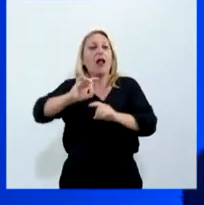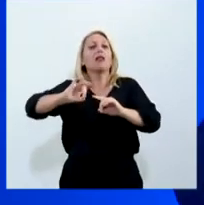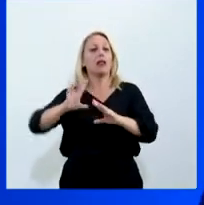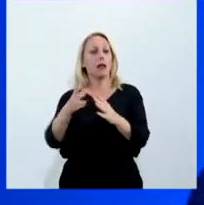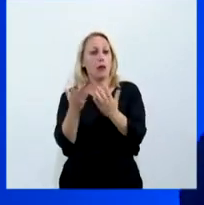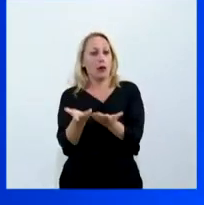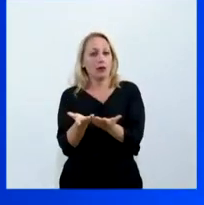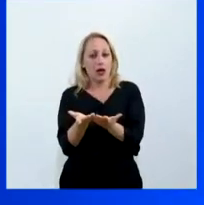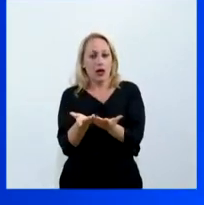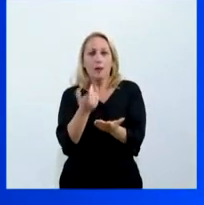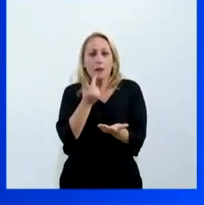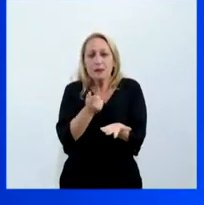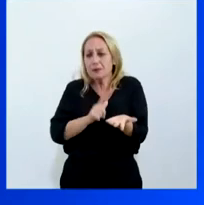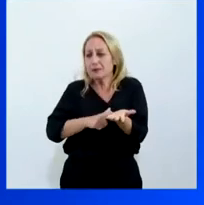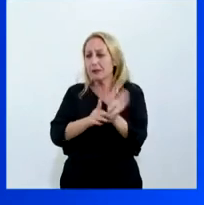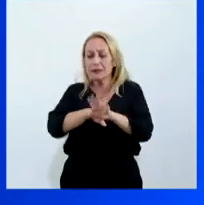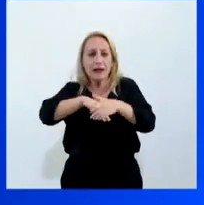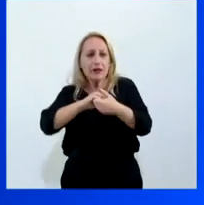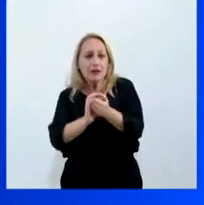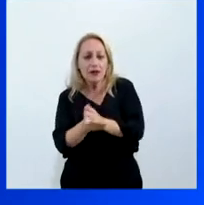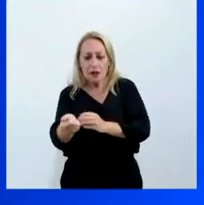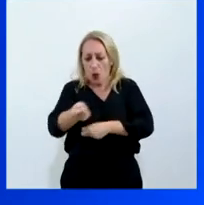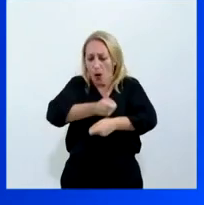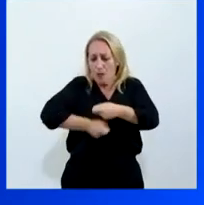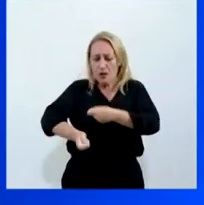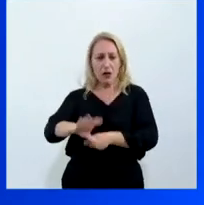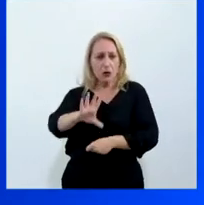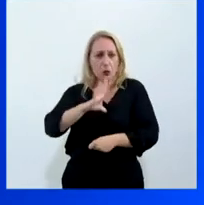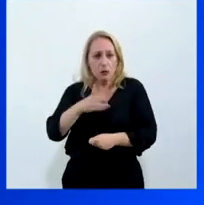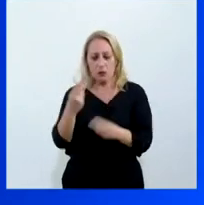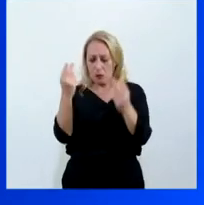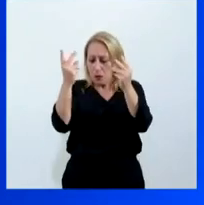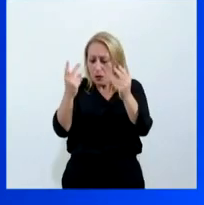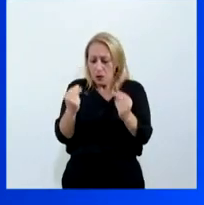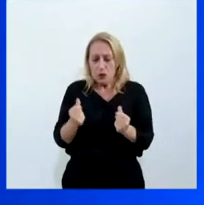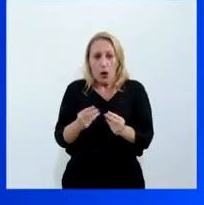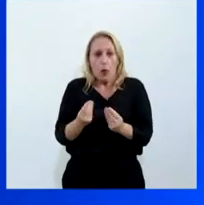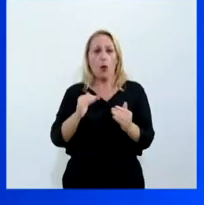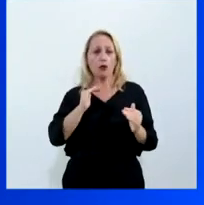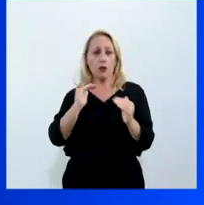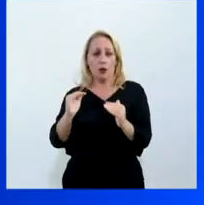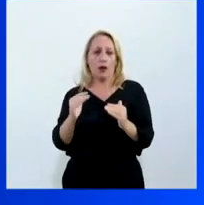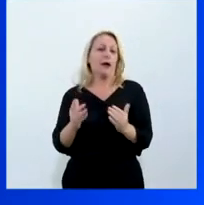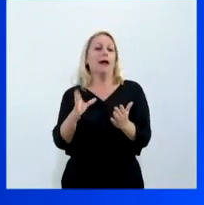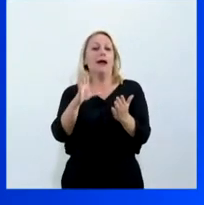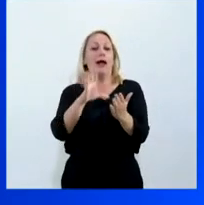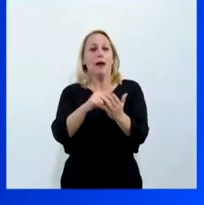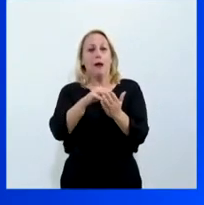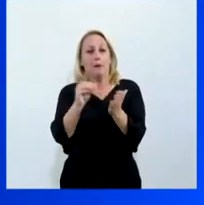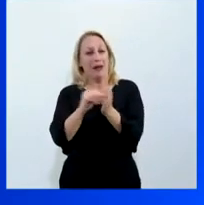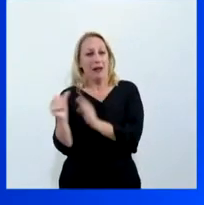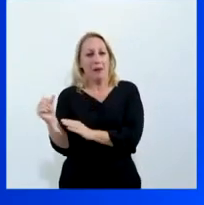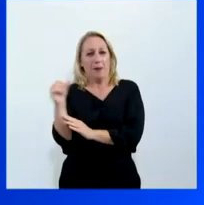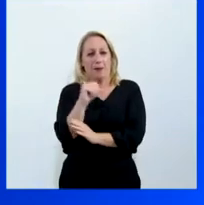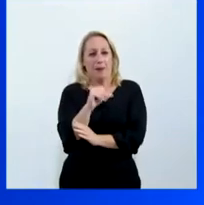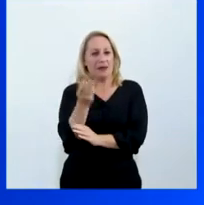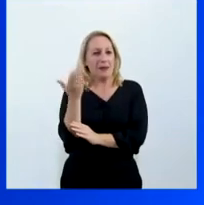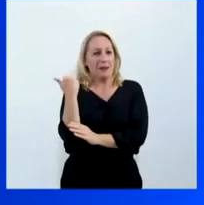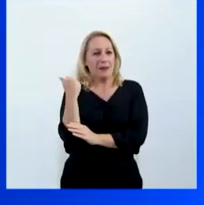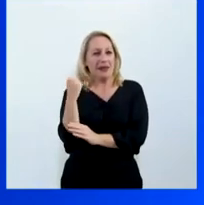δεν φροντίζουν οι ίδιοι οι επιχειρηματίες να προστατεύσουν την περιουσία τους. Διαλάτε τώρα πάλι για να επανέλθω στην